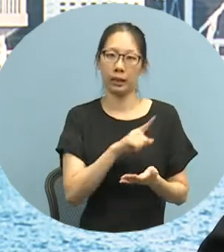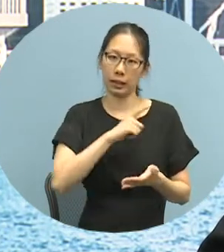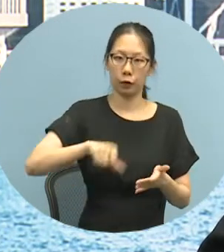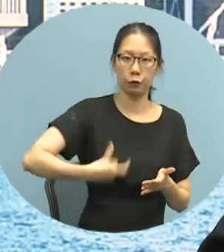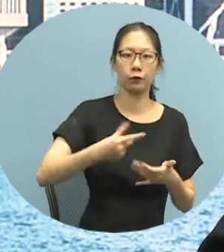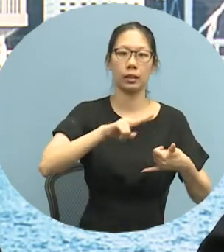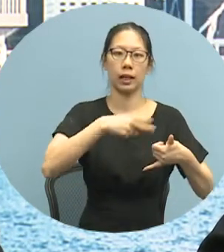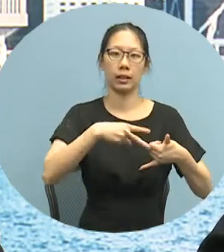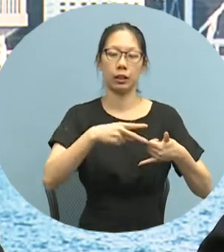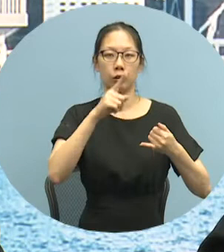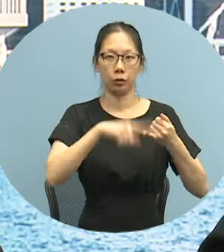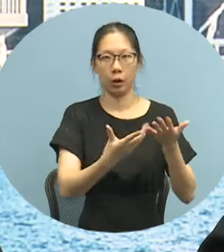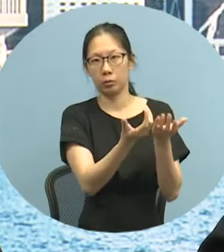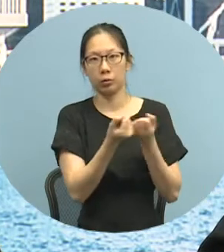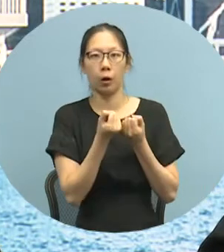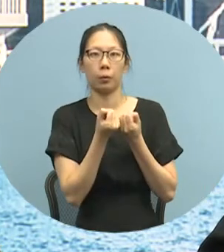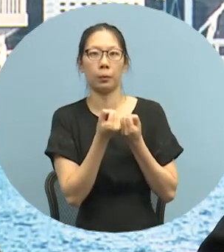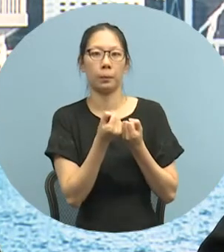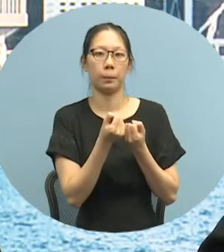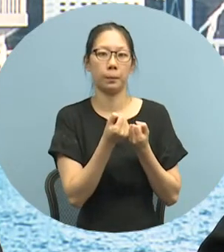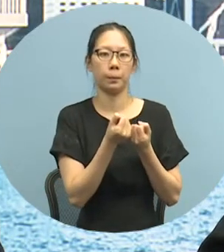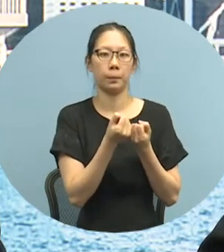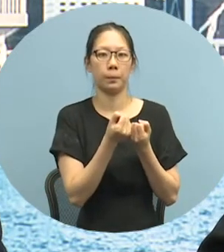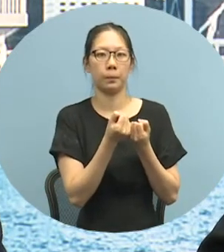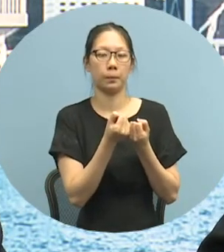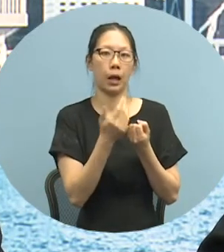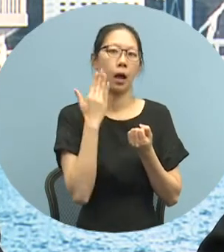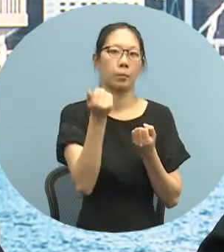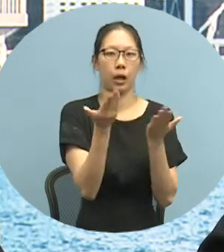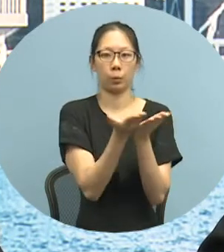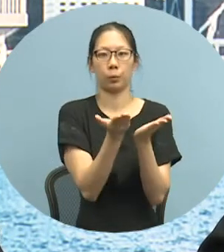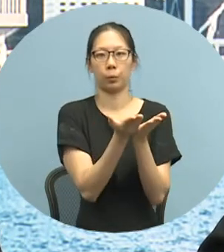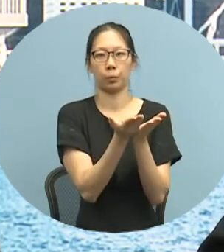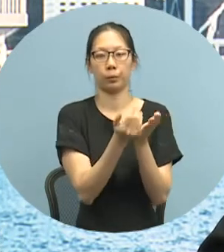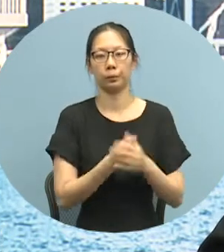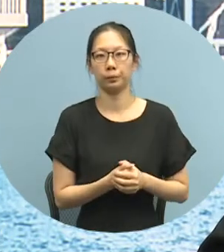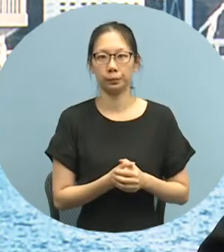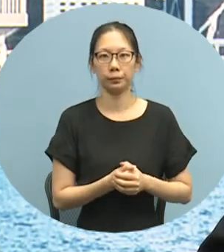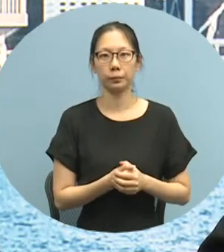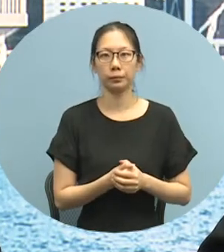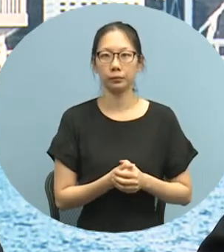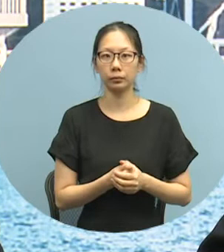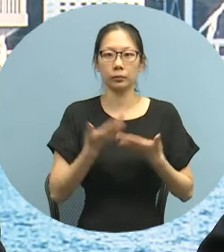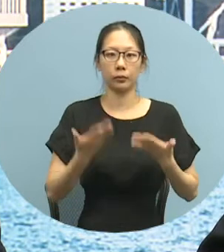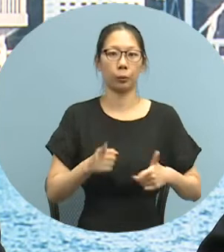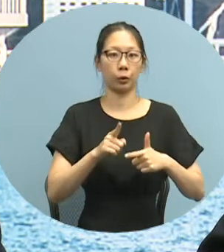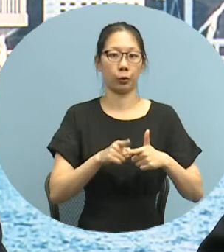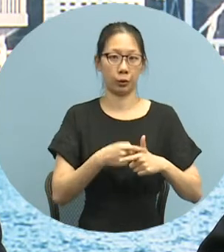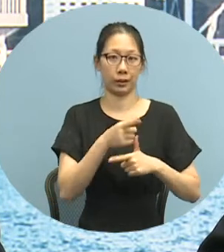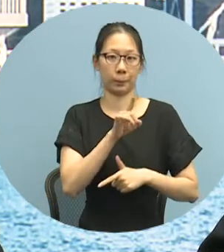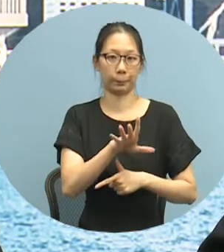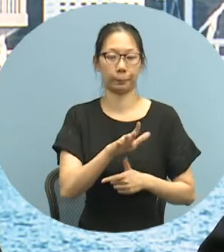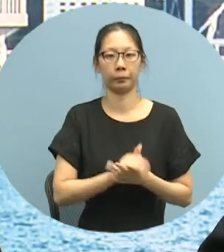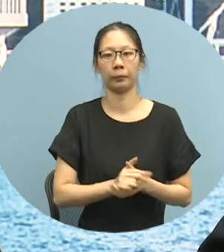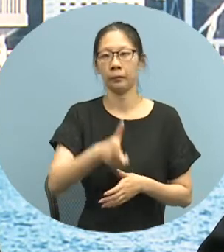試，同埋攞一個即係。合格的證明以便出行。由今個月15日起，政府亦都